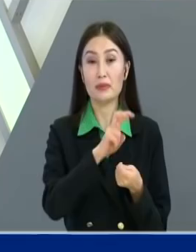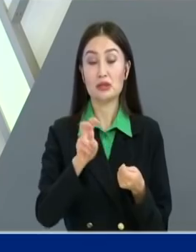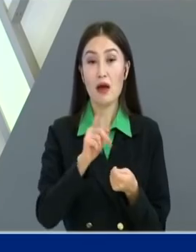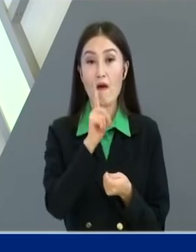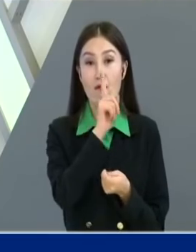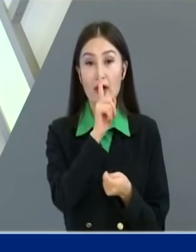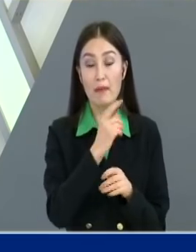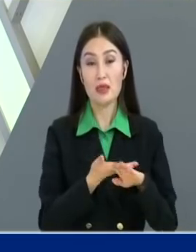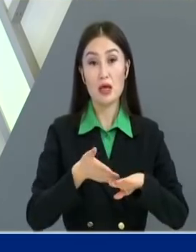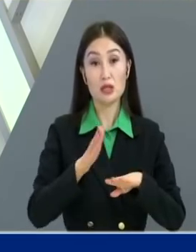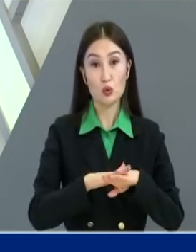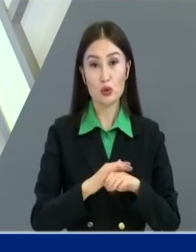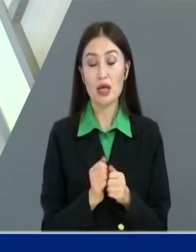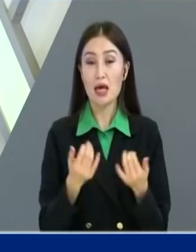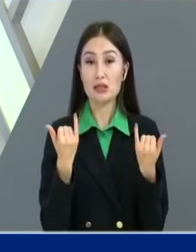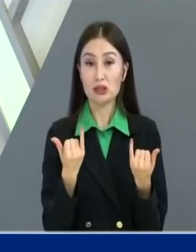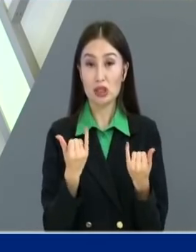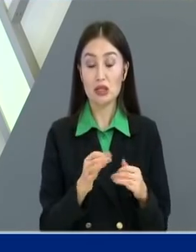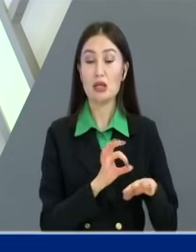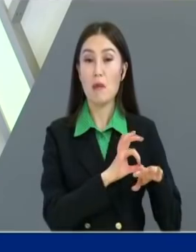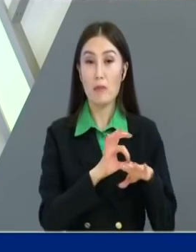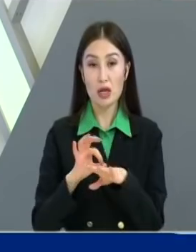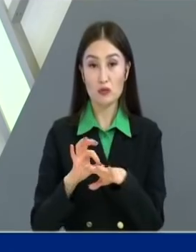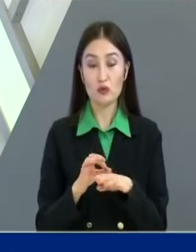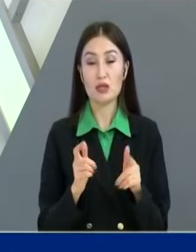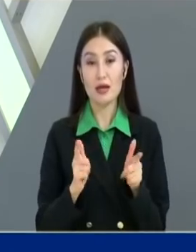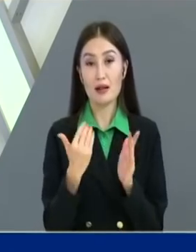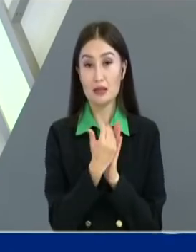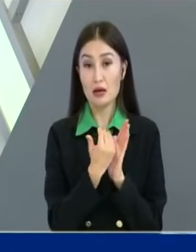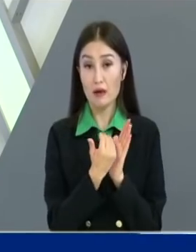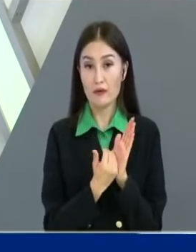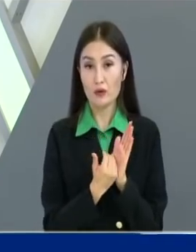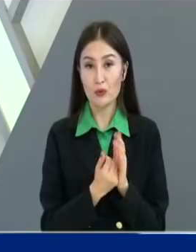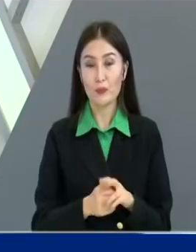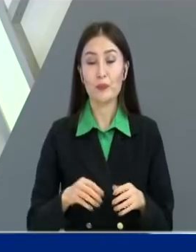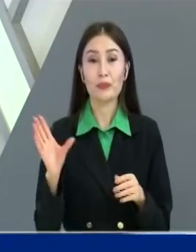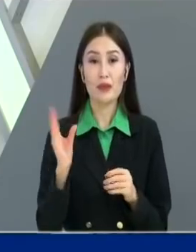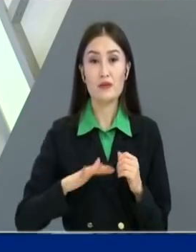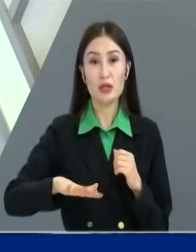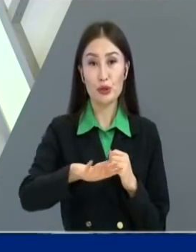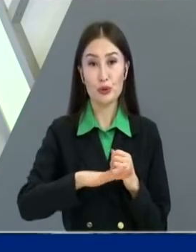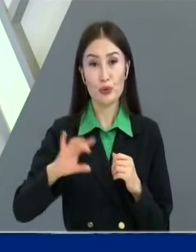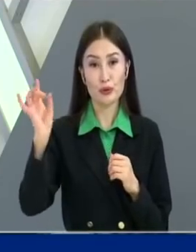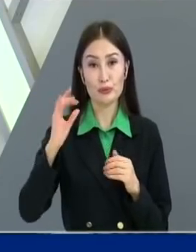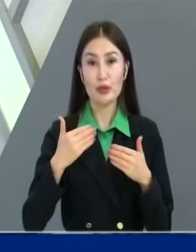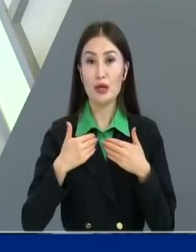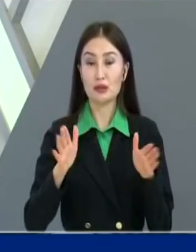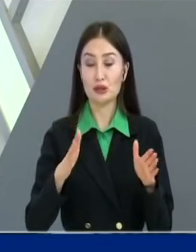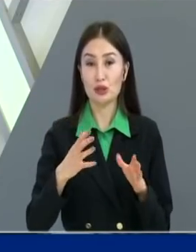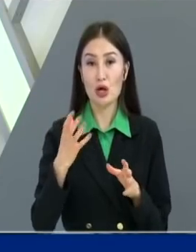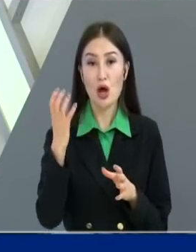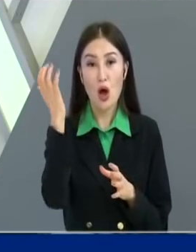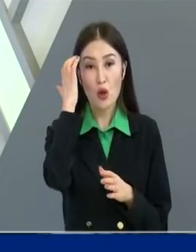временно затруднена. Сейчас она производится согласно графику. Также на всей территории республики открыты топливные